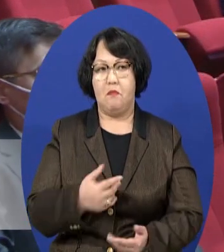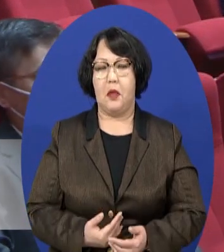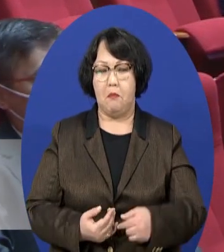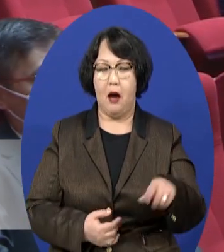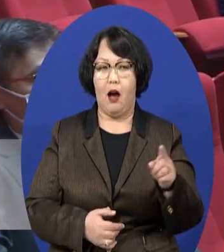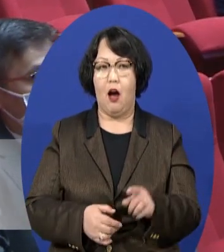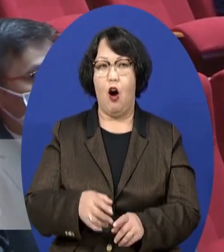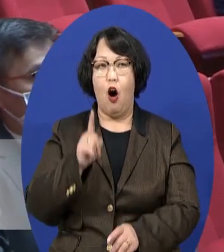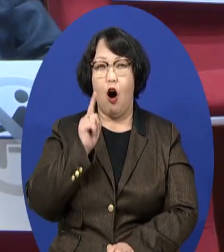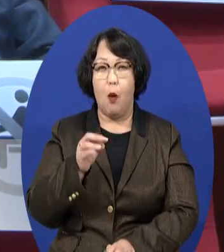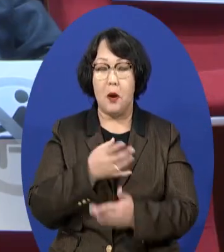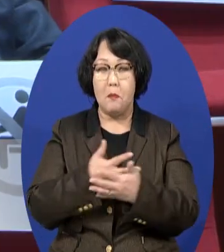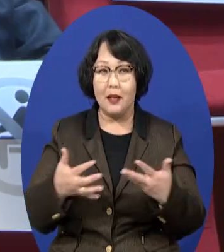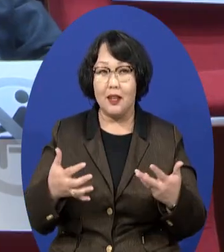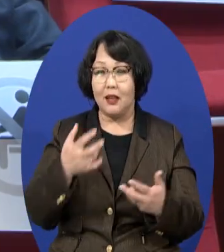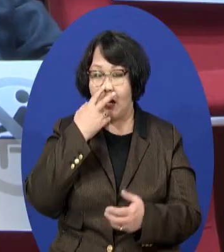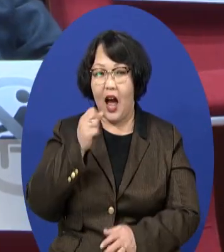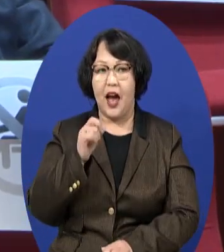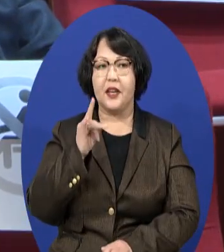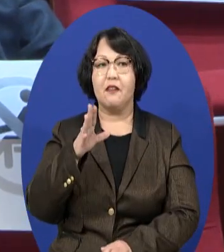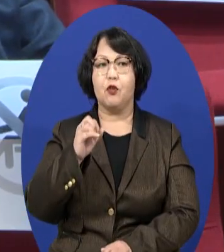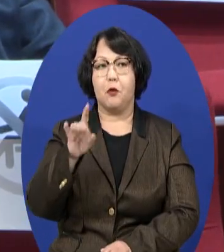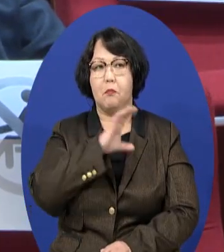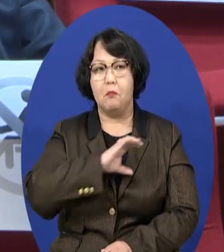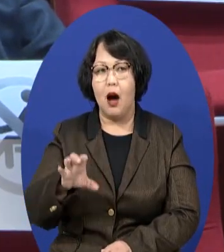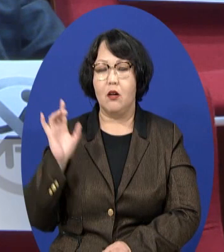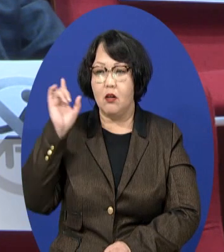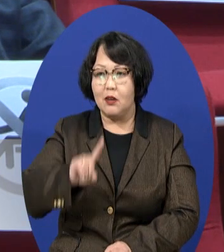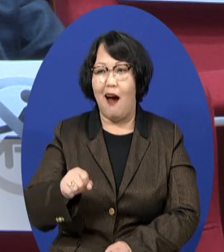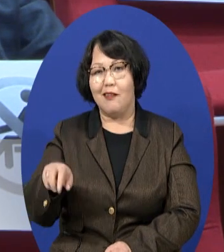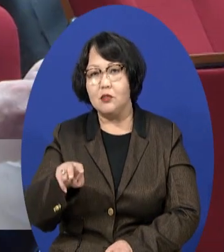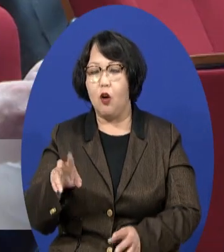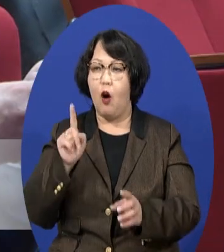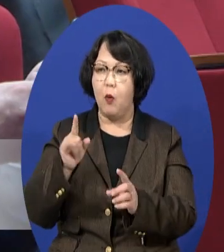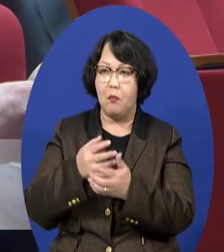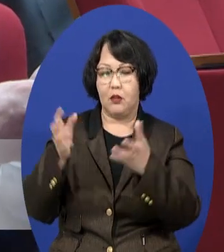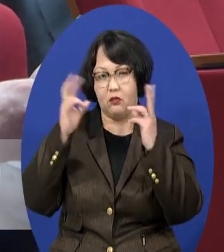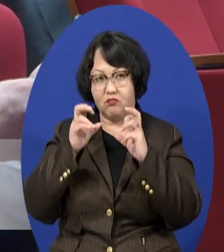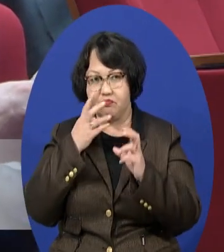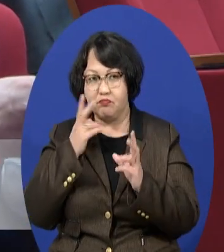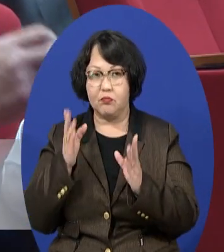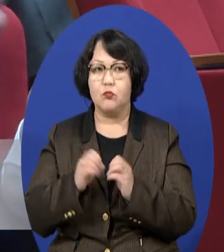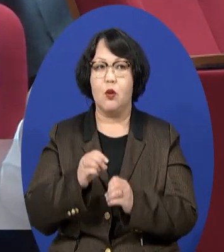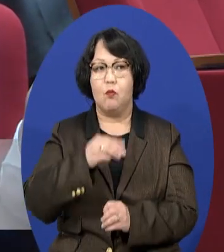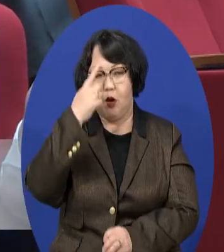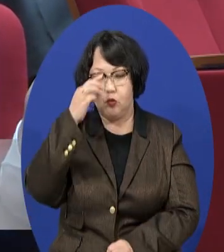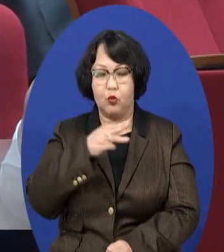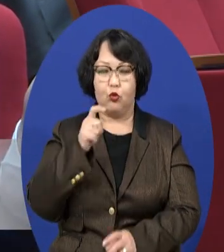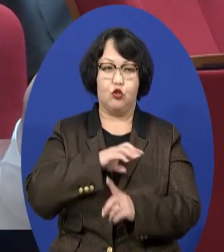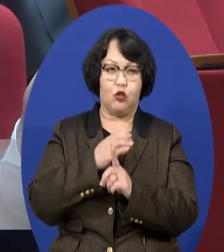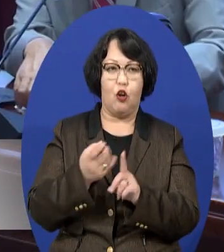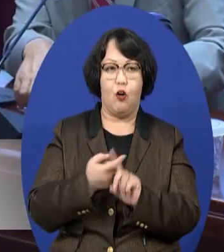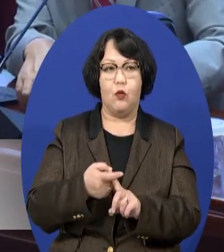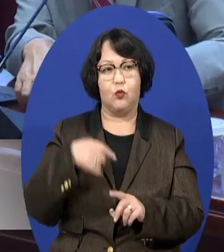хуулбартай танилцахыг хүсвэл архивын ерөнхий газарт очиж болох юм байна. За энэ мэдчлэн Монголын түүх соёлтой холбоотой дурсгал баримтууд